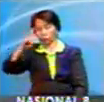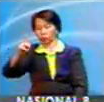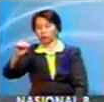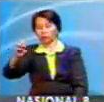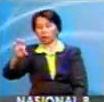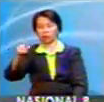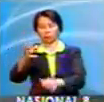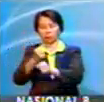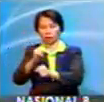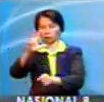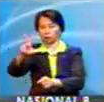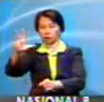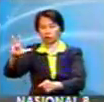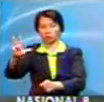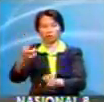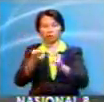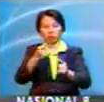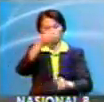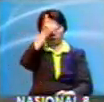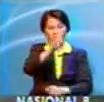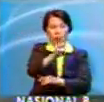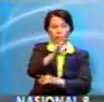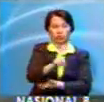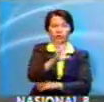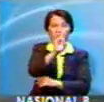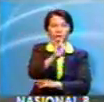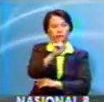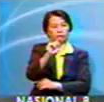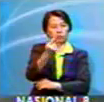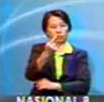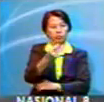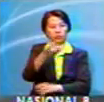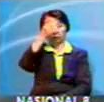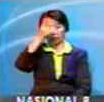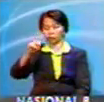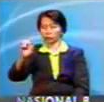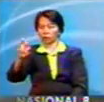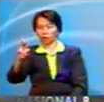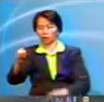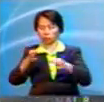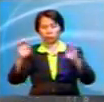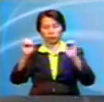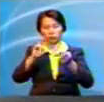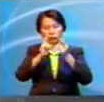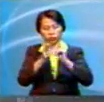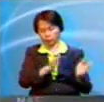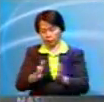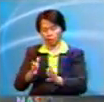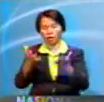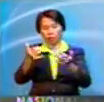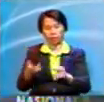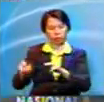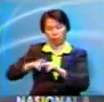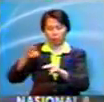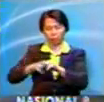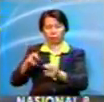meraih 33 undi berbanding Datuk Wan Hisham 8 undi. Datuk Karim jelaskan tiada perubahan perancangan, hanya mahu